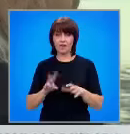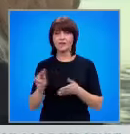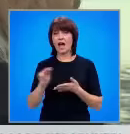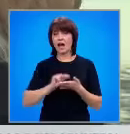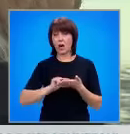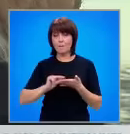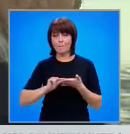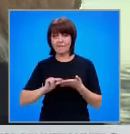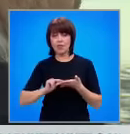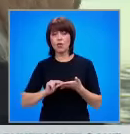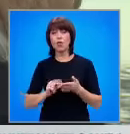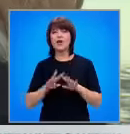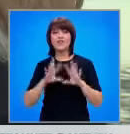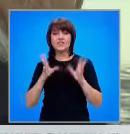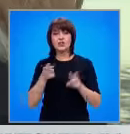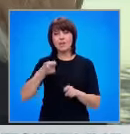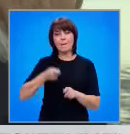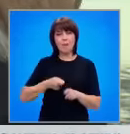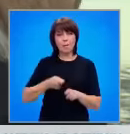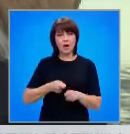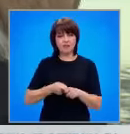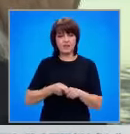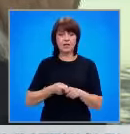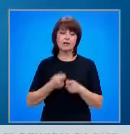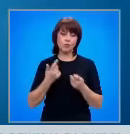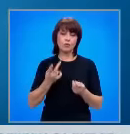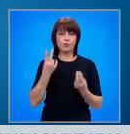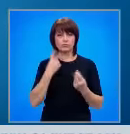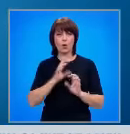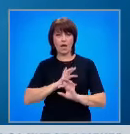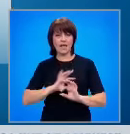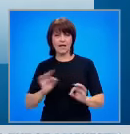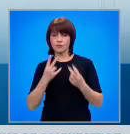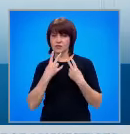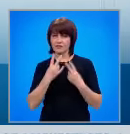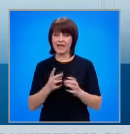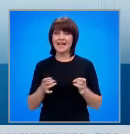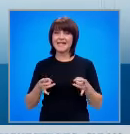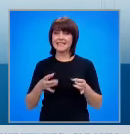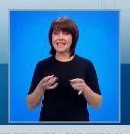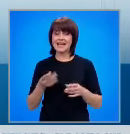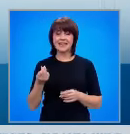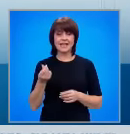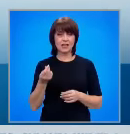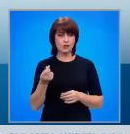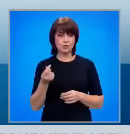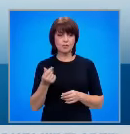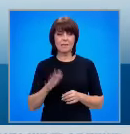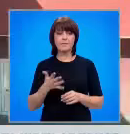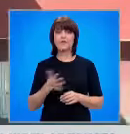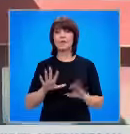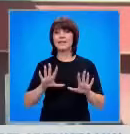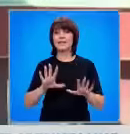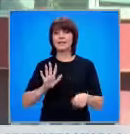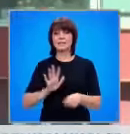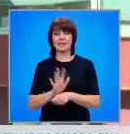описано всичките корекции, които са ясни и разбираеми за потребителите. Средната сума за получаване на клиентите е между 10 и 15 лева